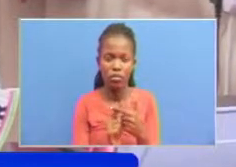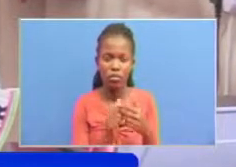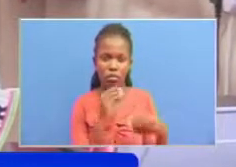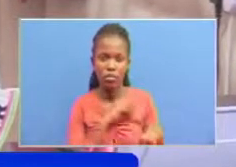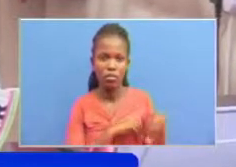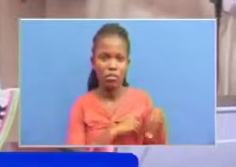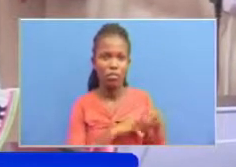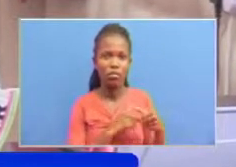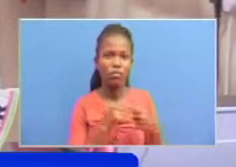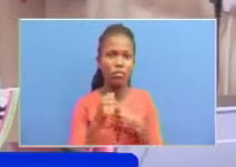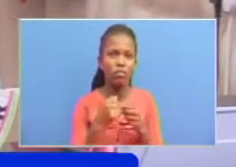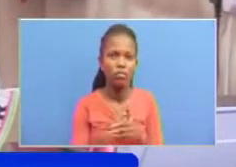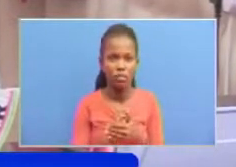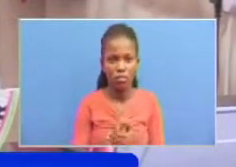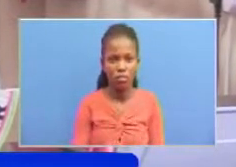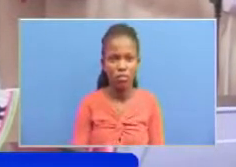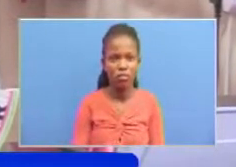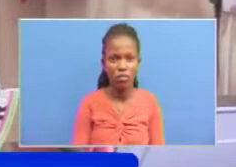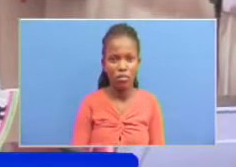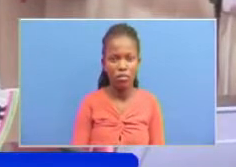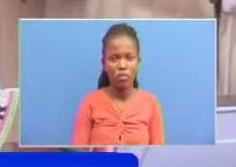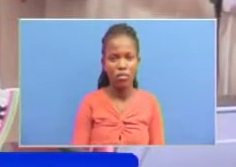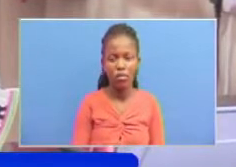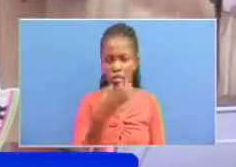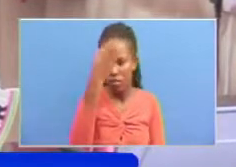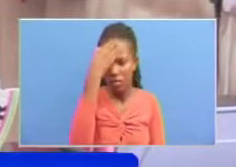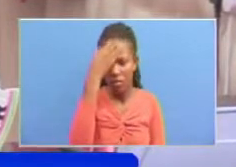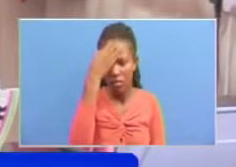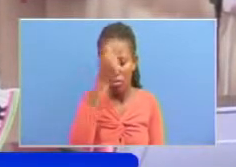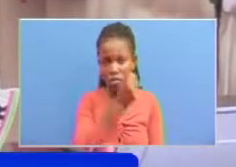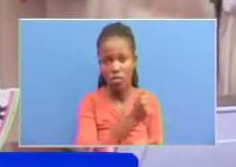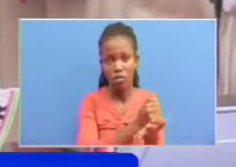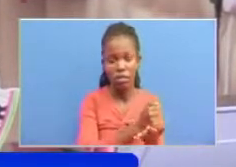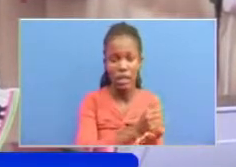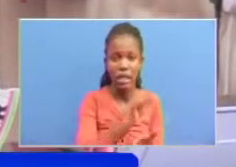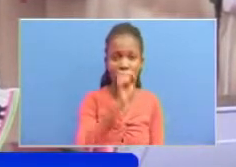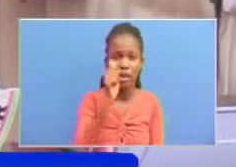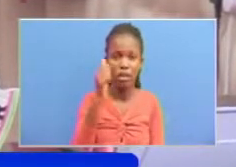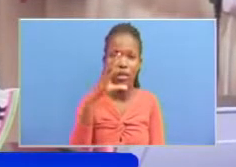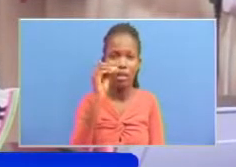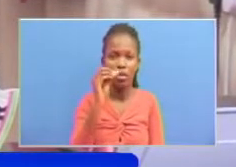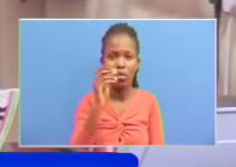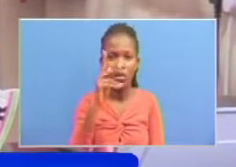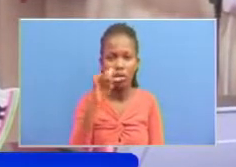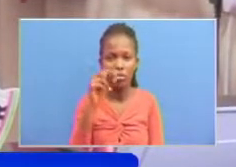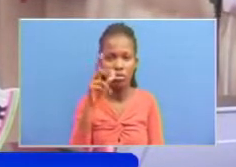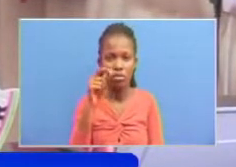Waliitana na hasira zao wakaelekeza kwa maofisi ya kinatua.